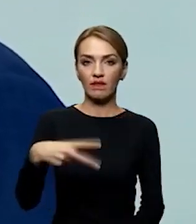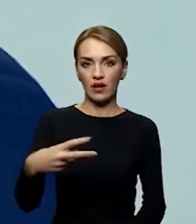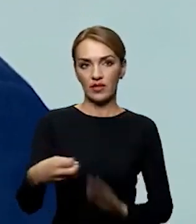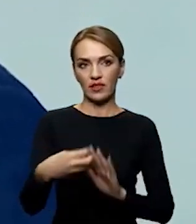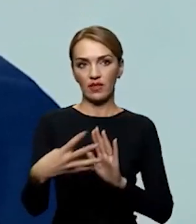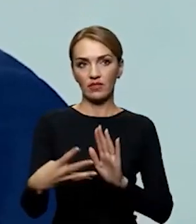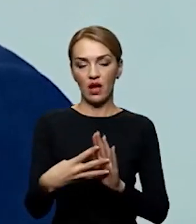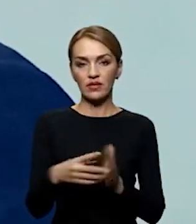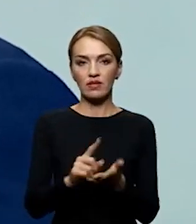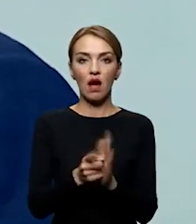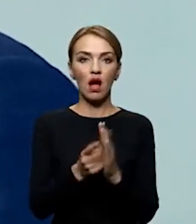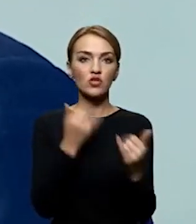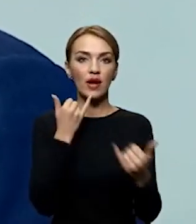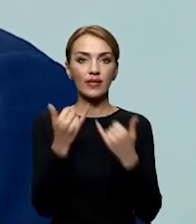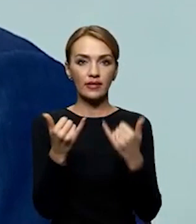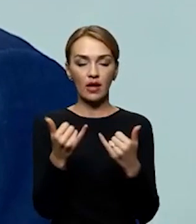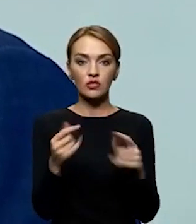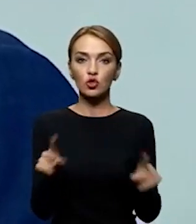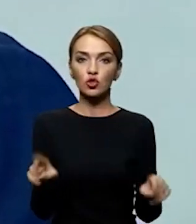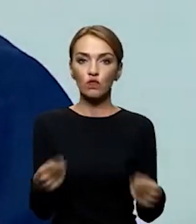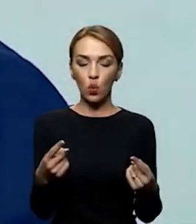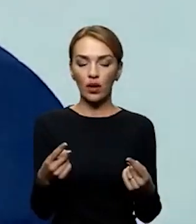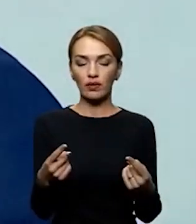0800-60-20-19. Горяча лінія саме створена